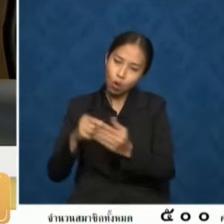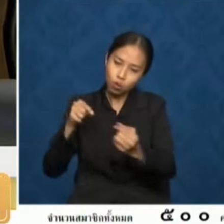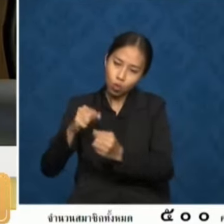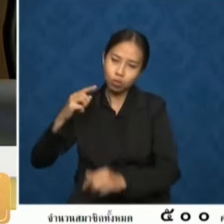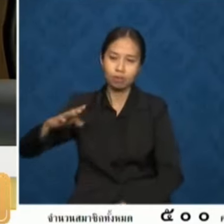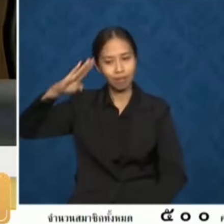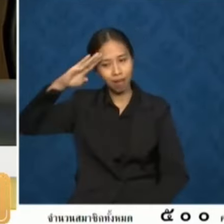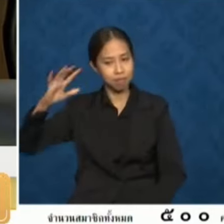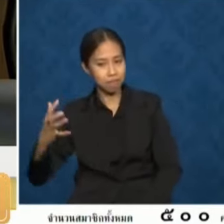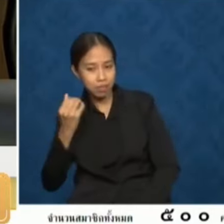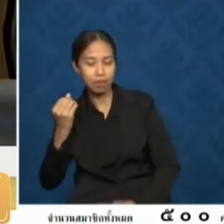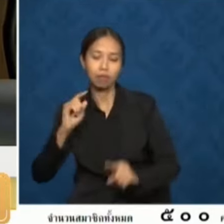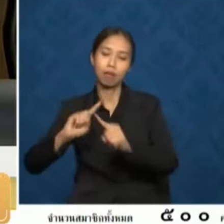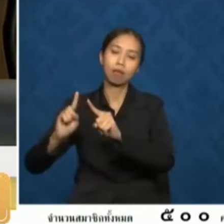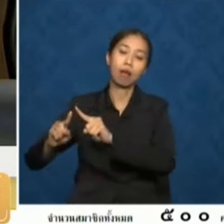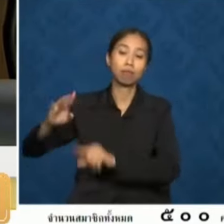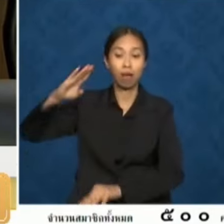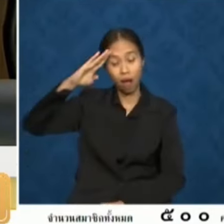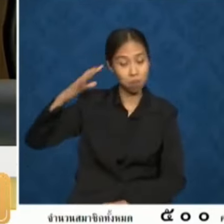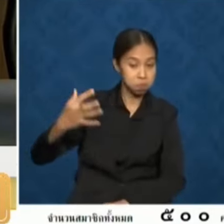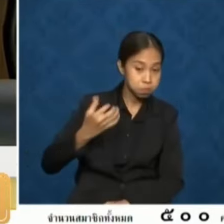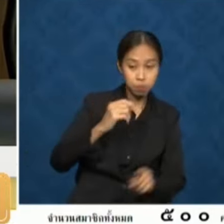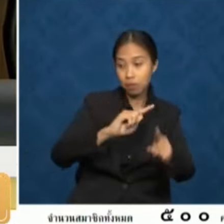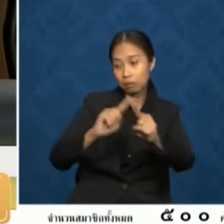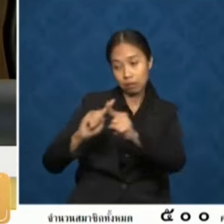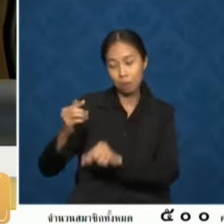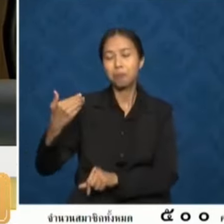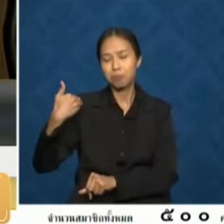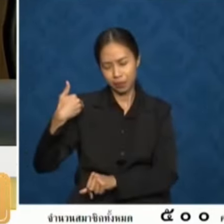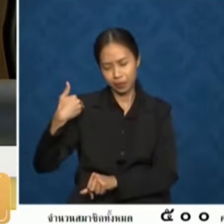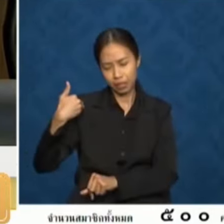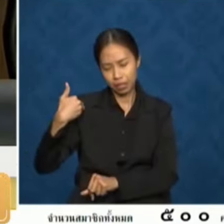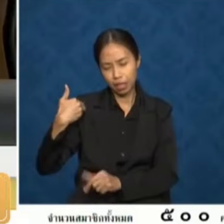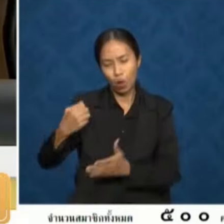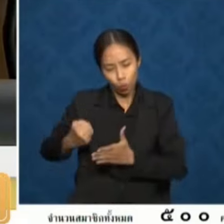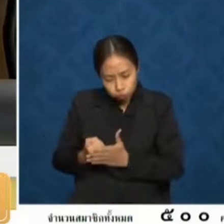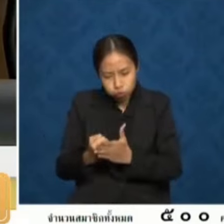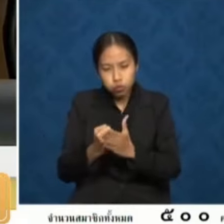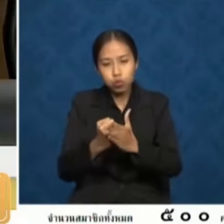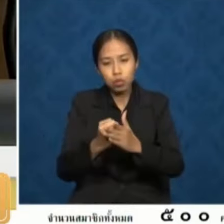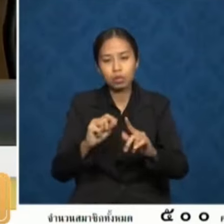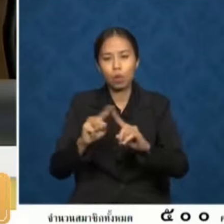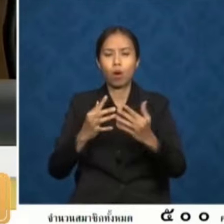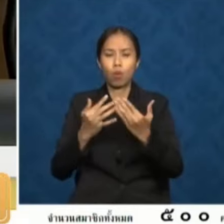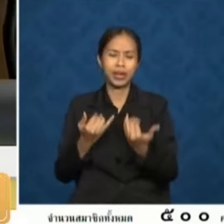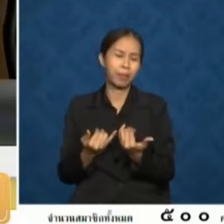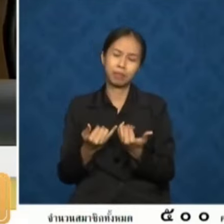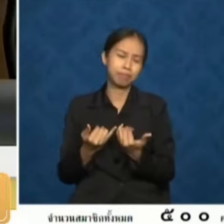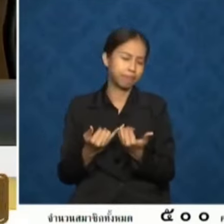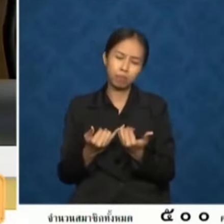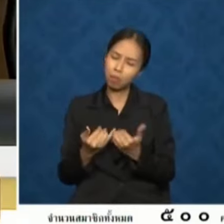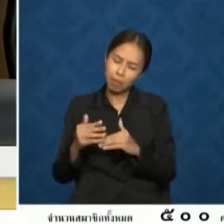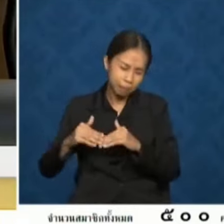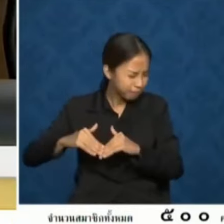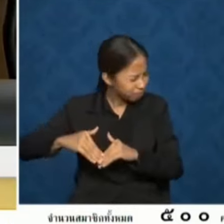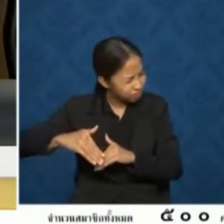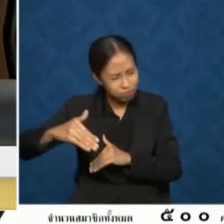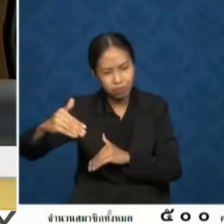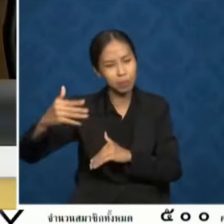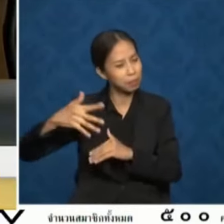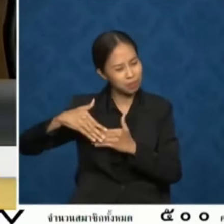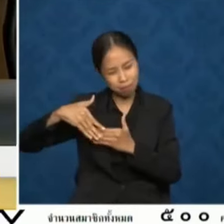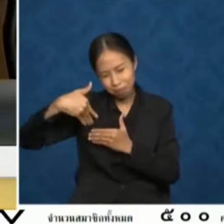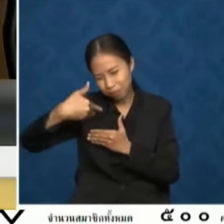วัติรัฐประหารแต่วันนี้เนี่ยมันเลยเถิดแล้วครับประธานครับ